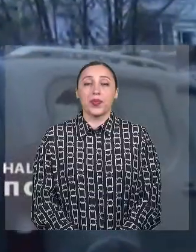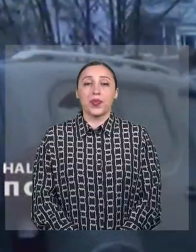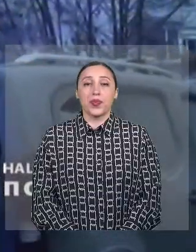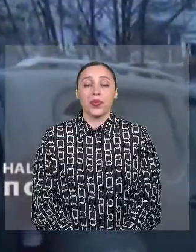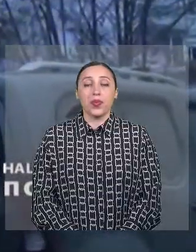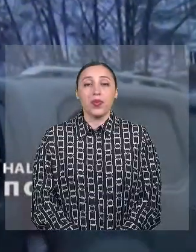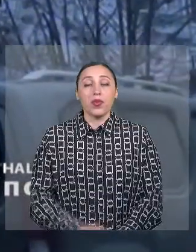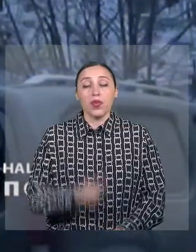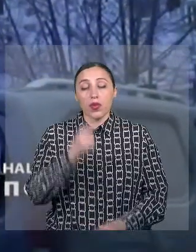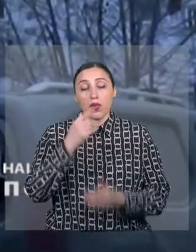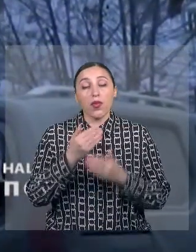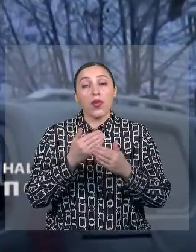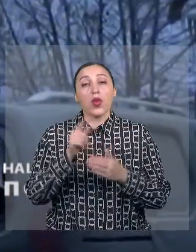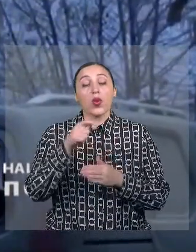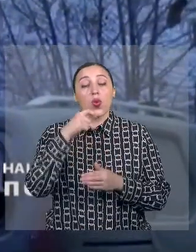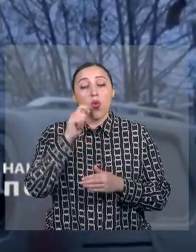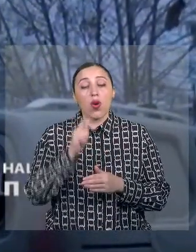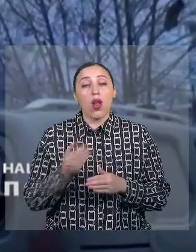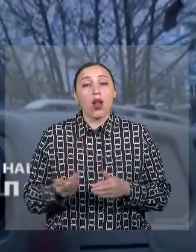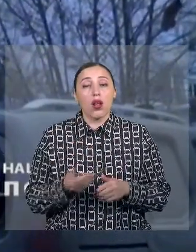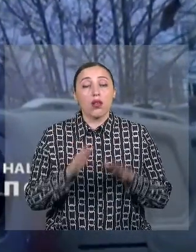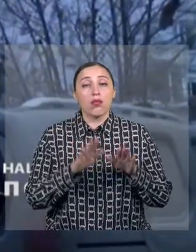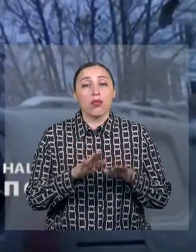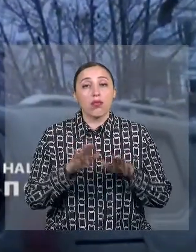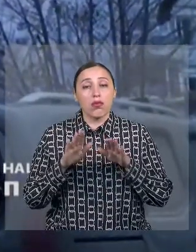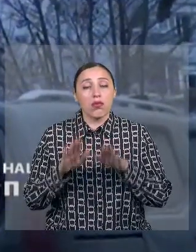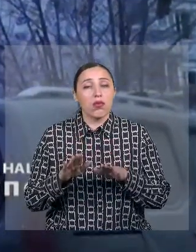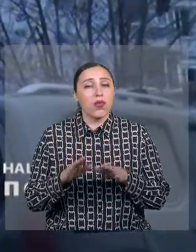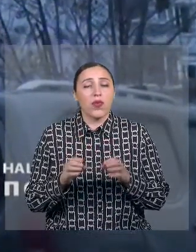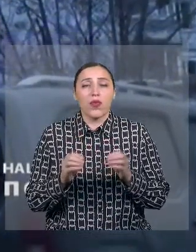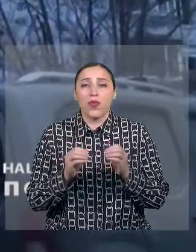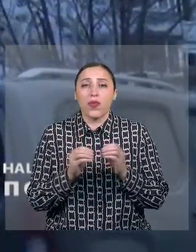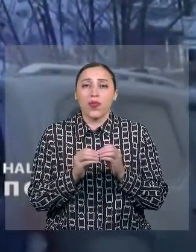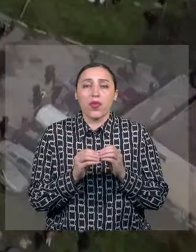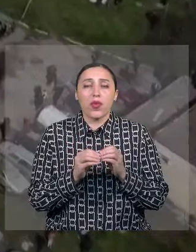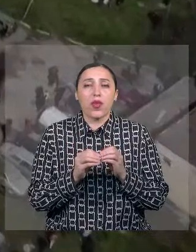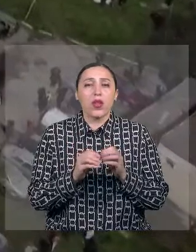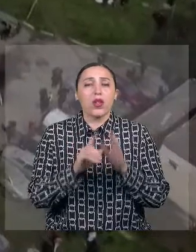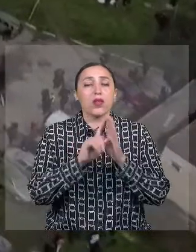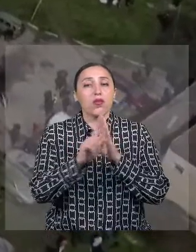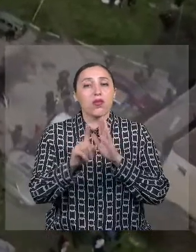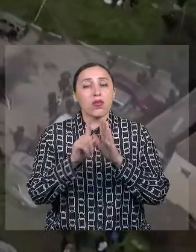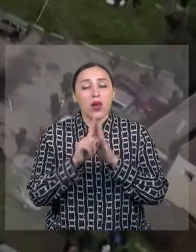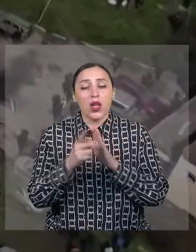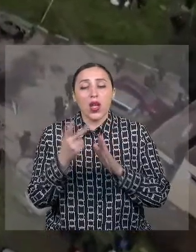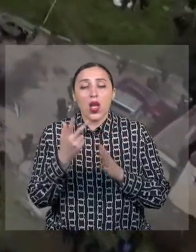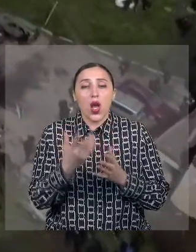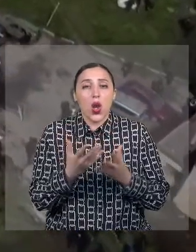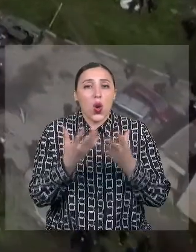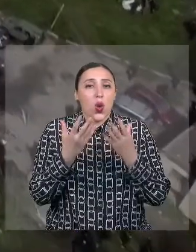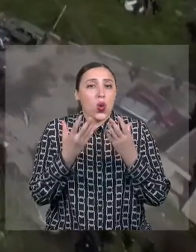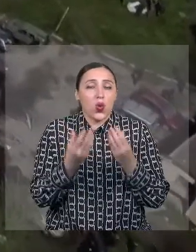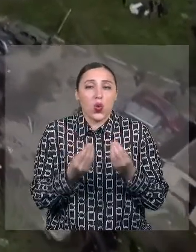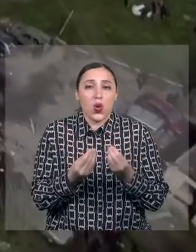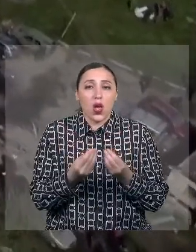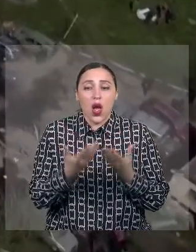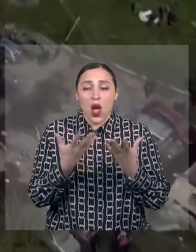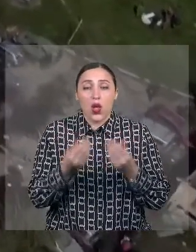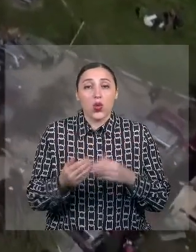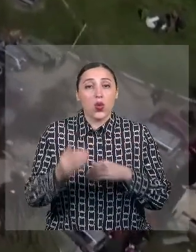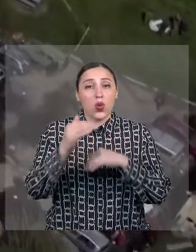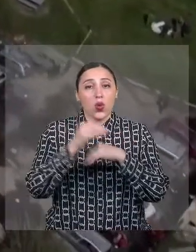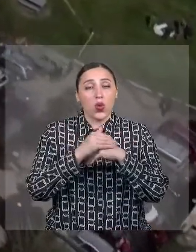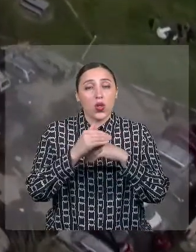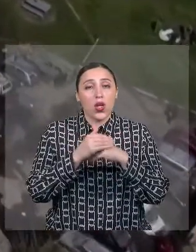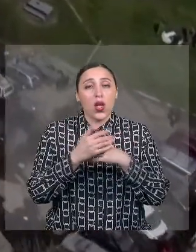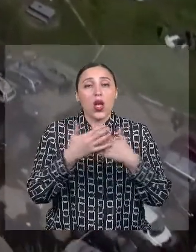Մինչ այդ ուկրաինական բնակավայրերը կրկին ենթարկվել են զանգվածային ռմբակոծությանը երրորդ օրն անընդմեջ։ Այս գիշեր գնդակոծվել